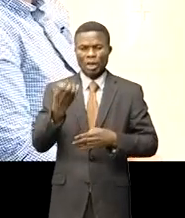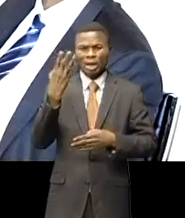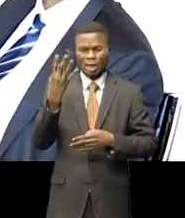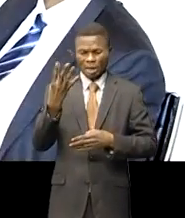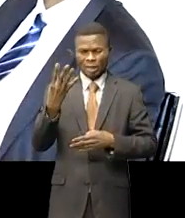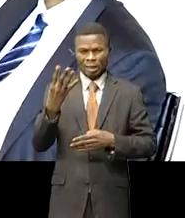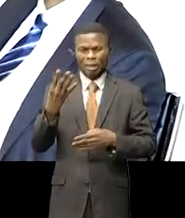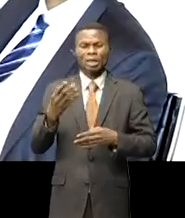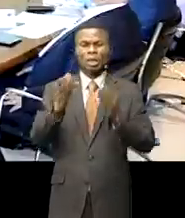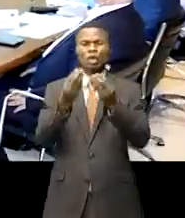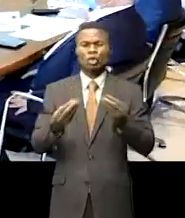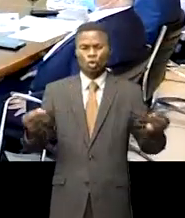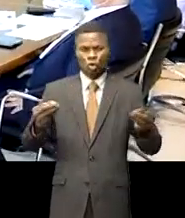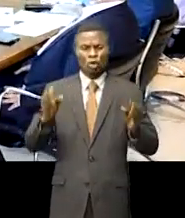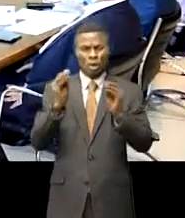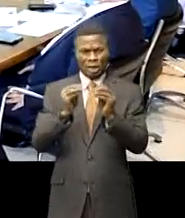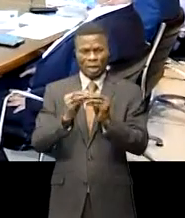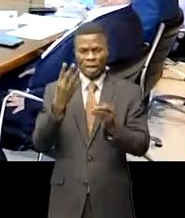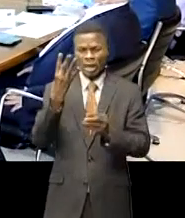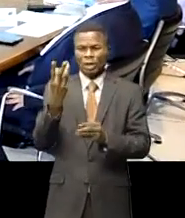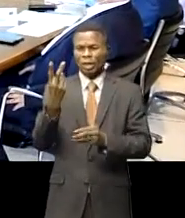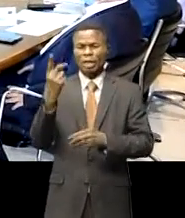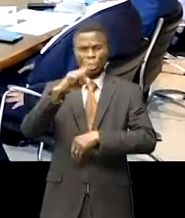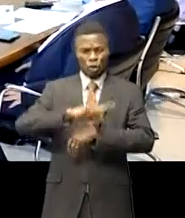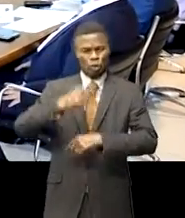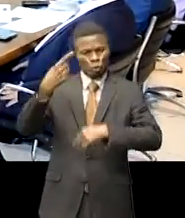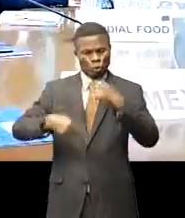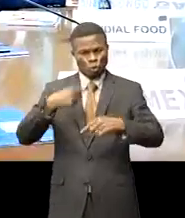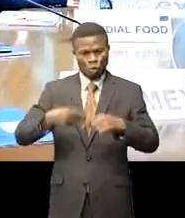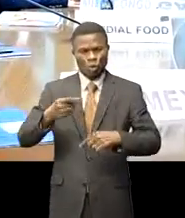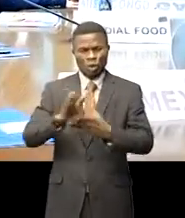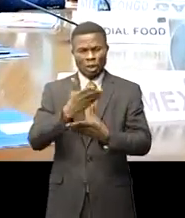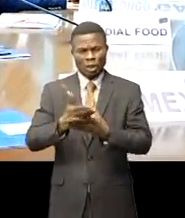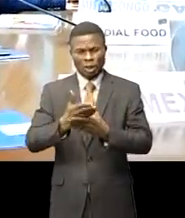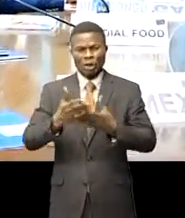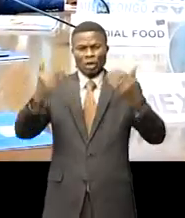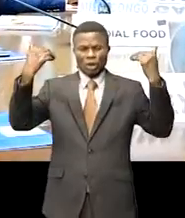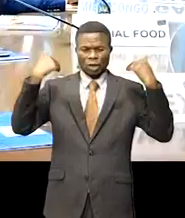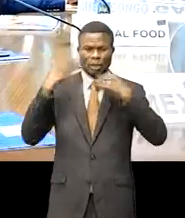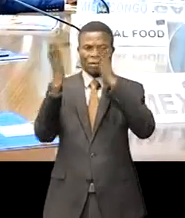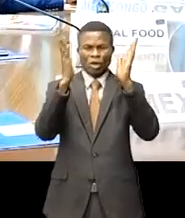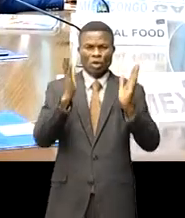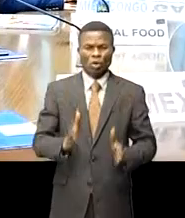1,44 $. C'est le résultat obtenu après 48 heures d'âpres discussions entre d'un côté les